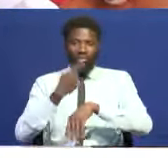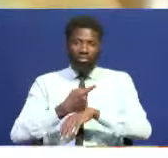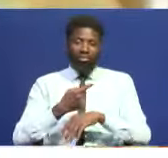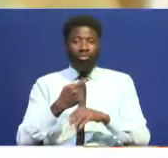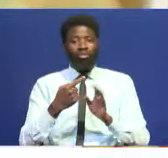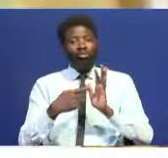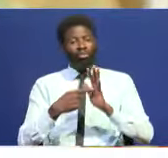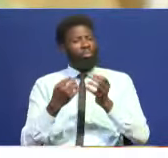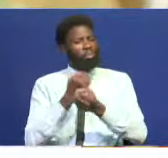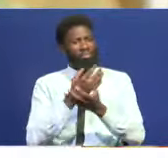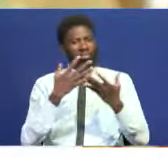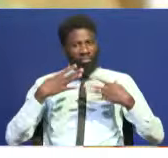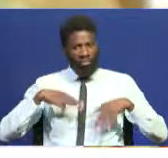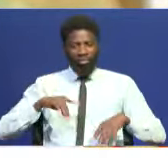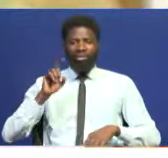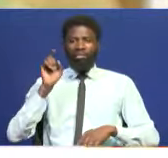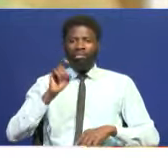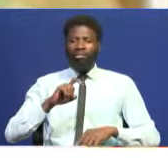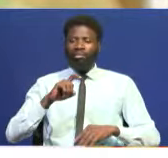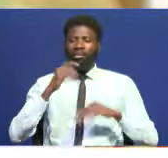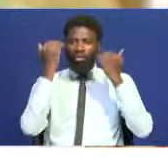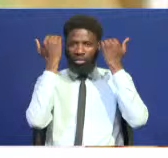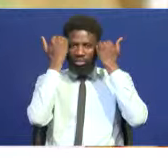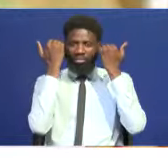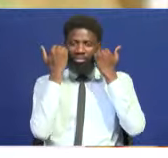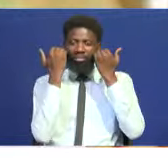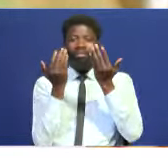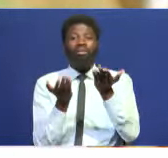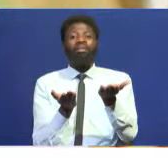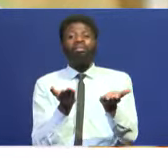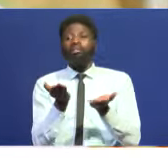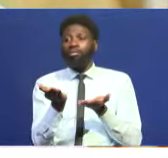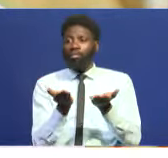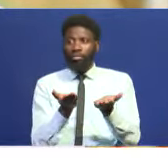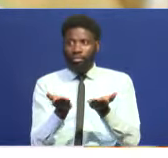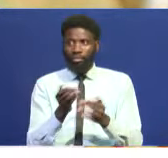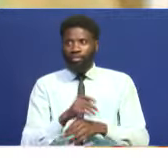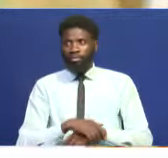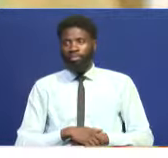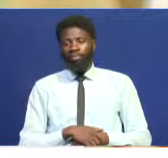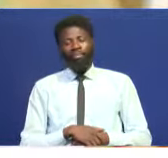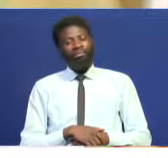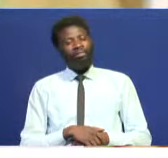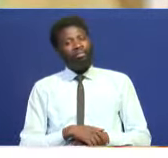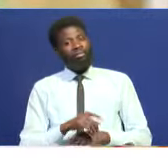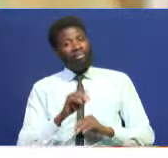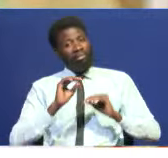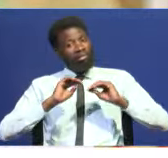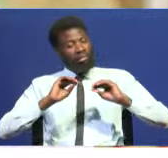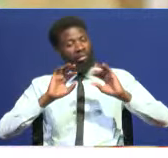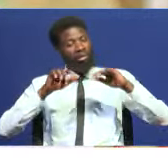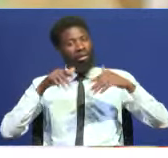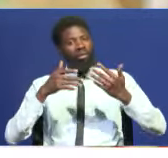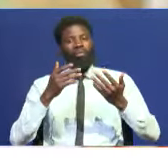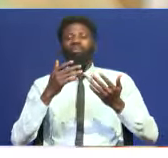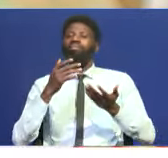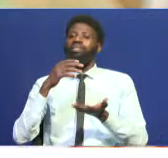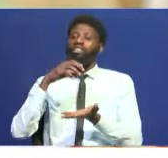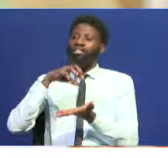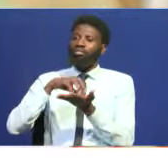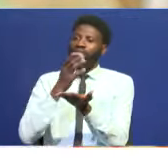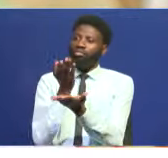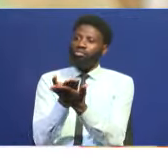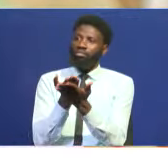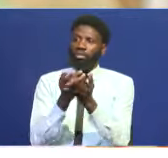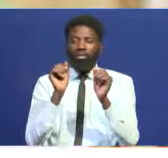mahakama katika kaunti hiyo. Kufanya jinsi ya kufile cases. Ikirudia jambo la AJS, tumesema kwamba we want